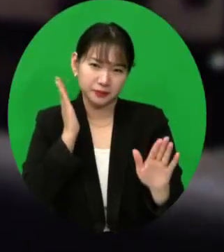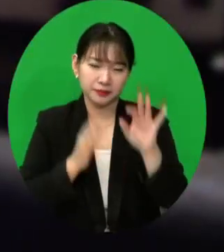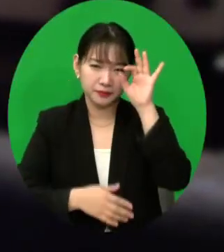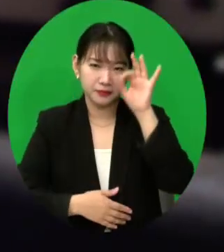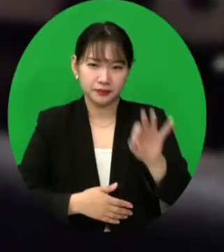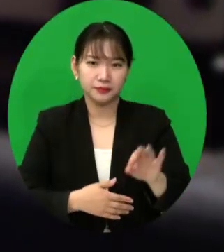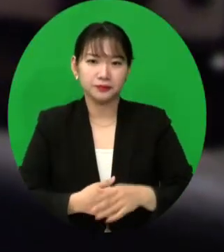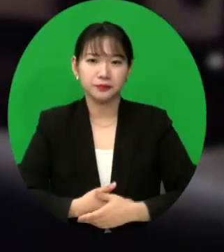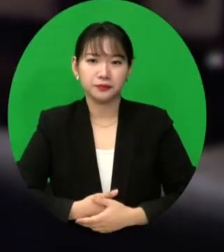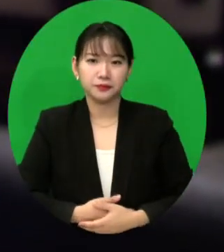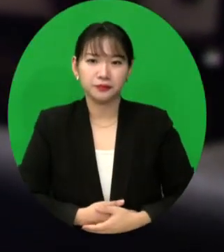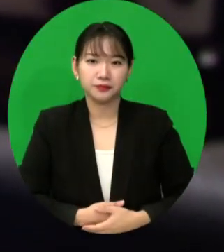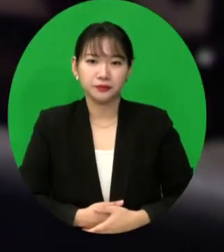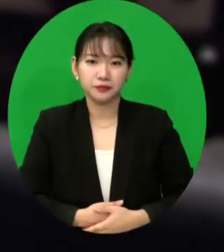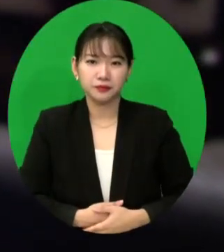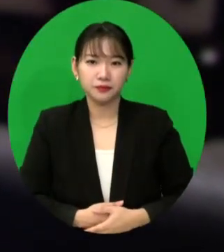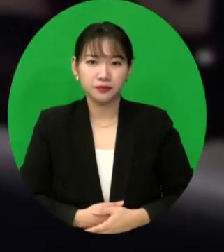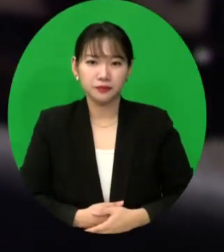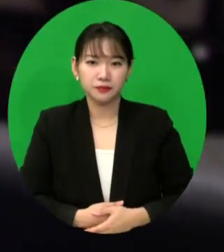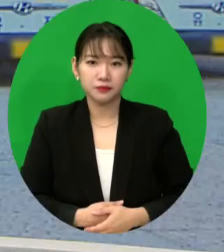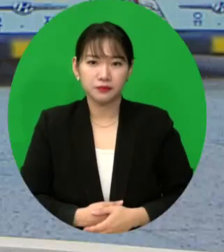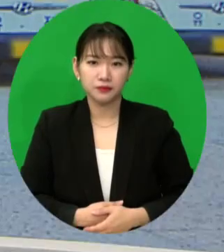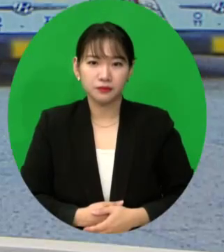보입니다. MBC 뉴스 서희룡입니다.